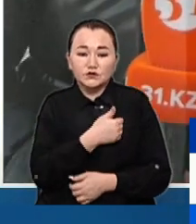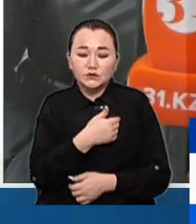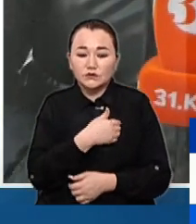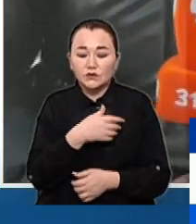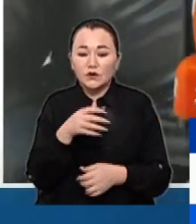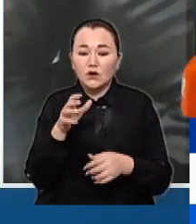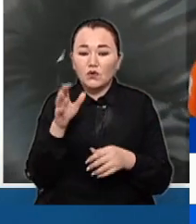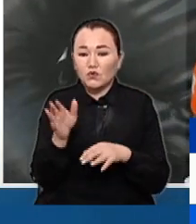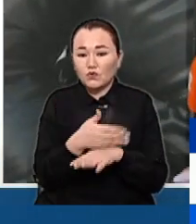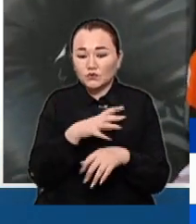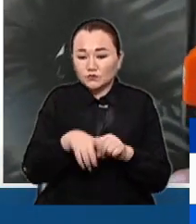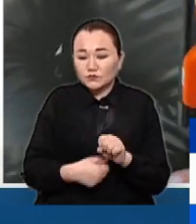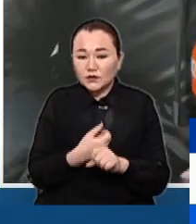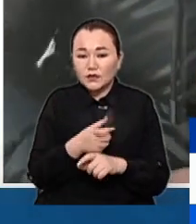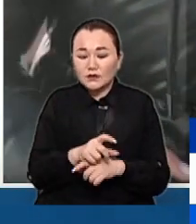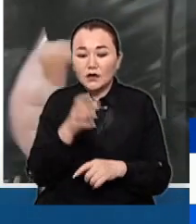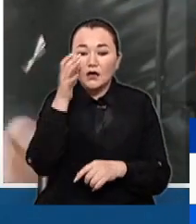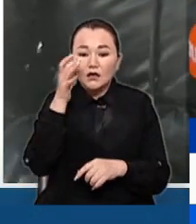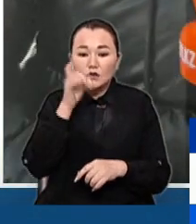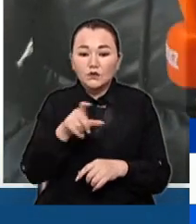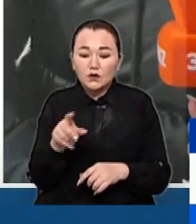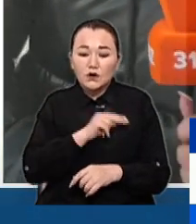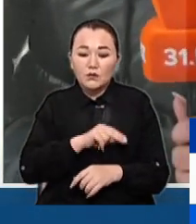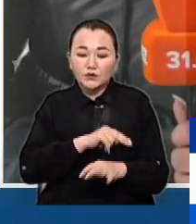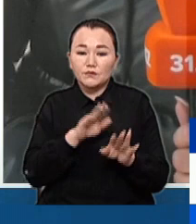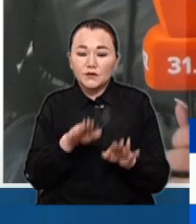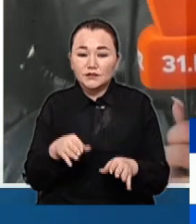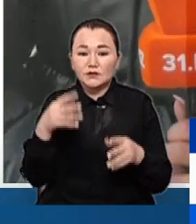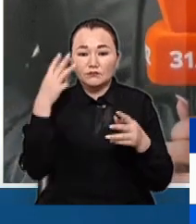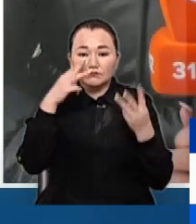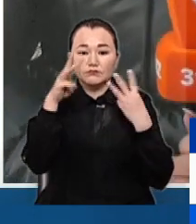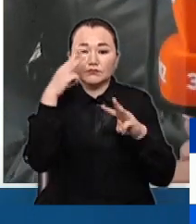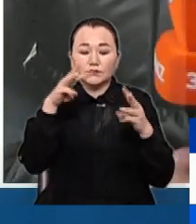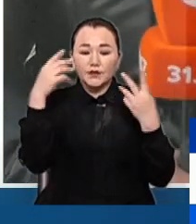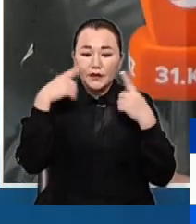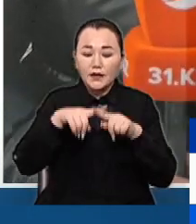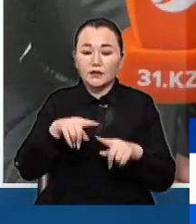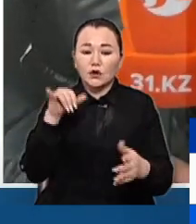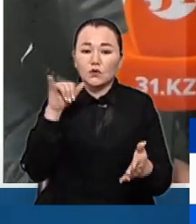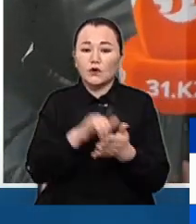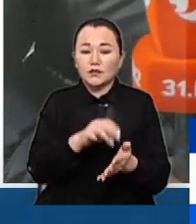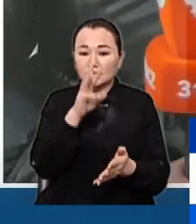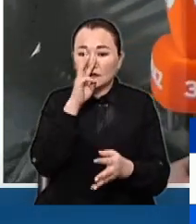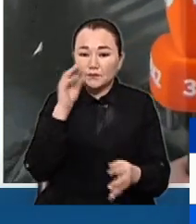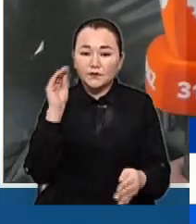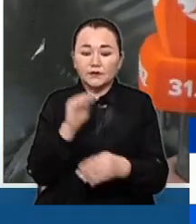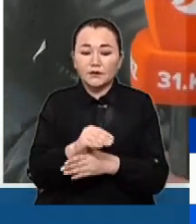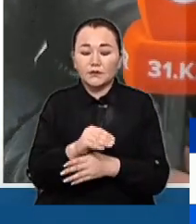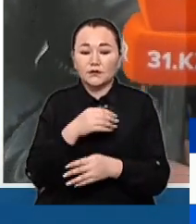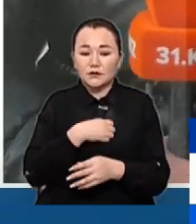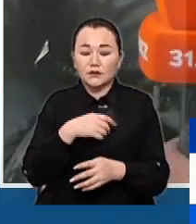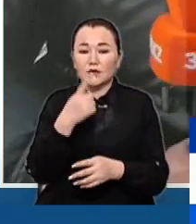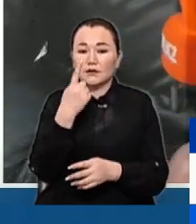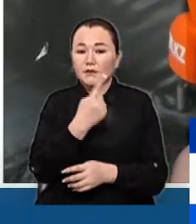жояды. Сол себепті әуелі ғалымдардың жұмыс орнын заманауи техникамен жабдықтап, жалақысын өсіру алдыма